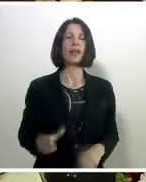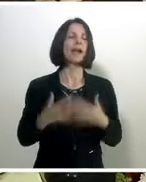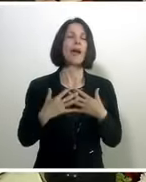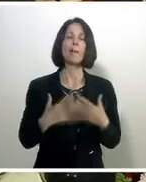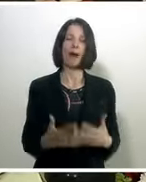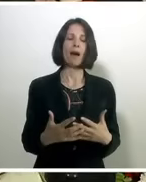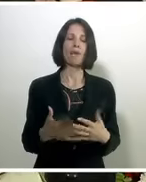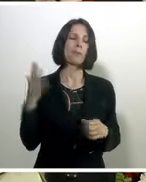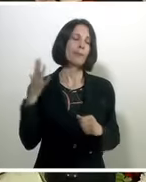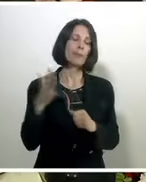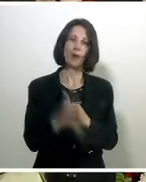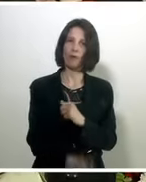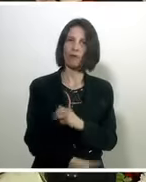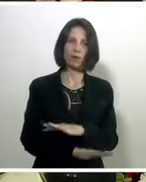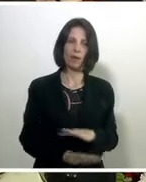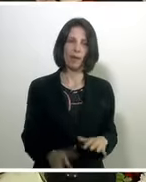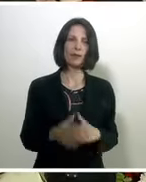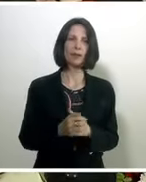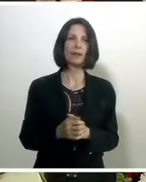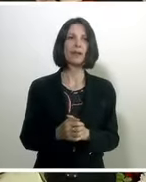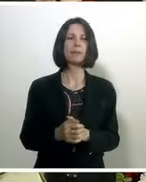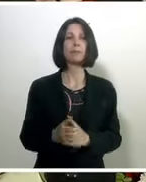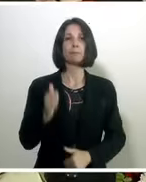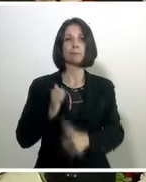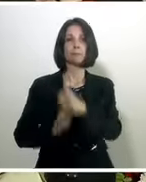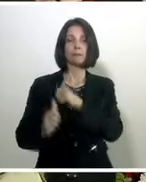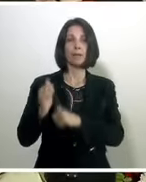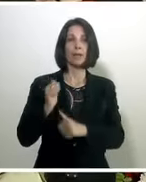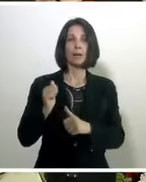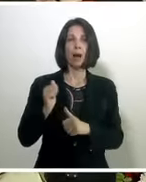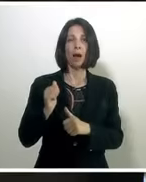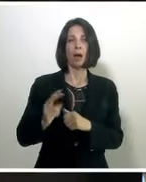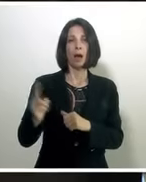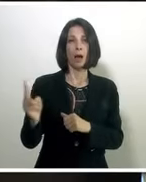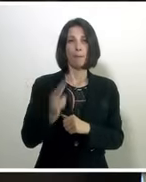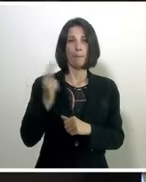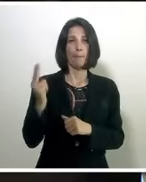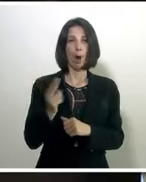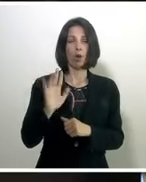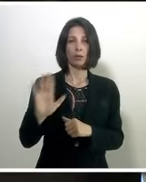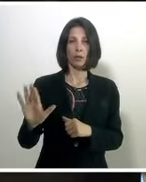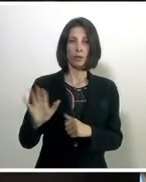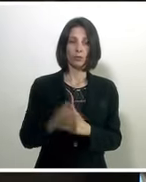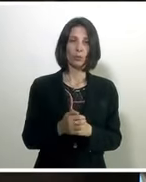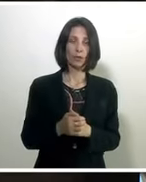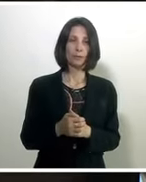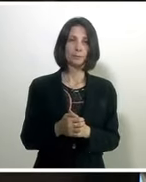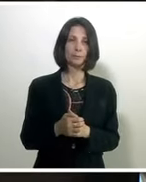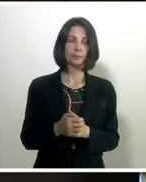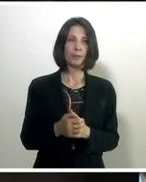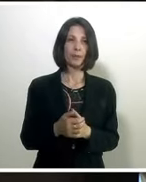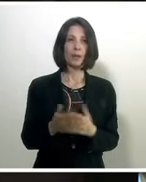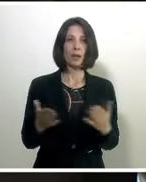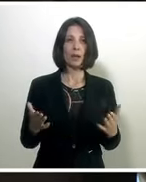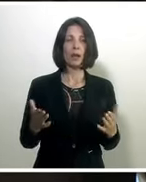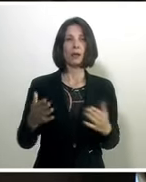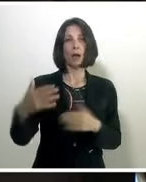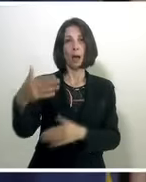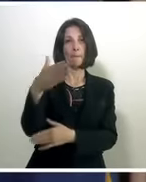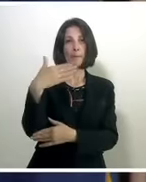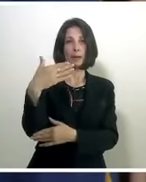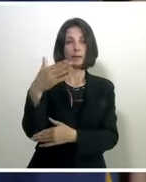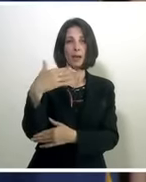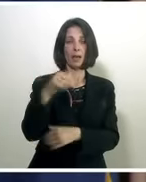a Ciampino a poche ore della sua morte con Sandro Pertini mia madre vedendo che sulla sua bara c'era solo la bandiera del Partito